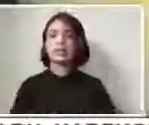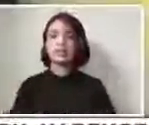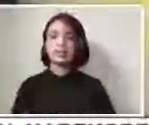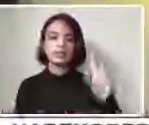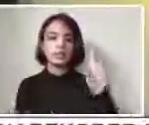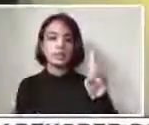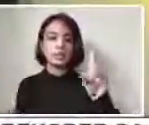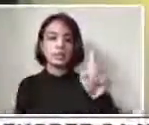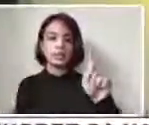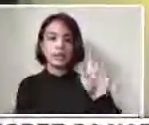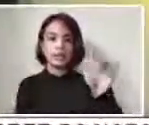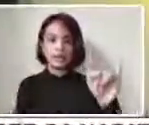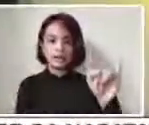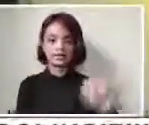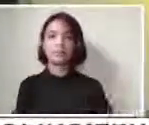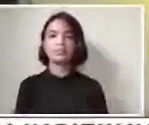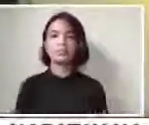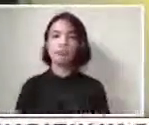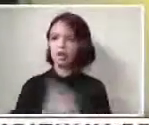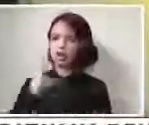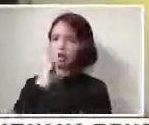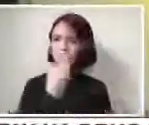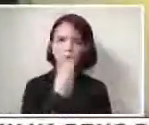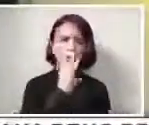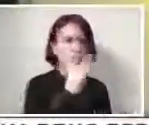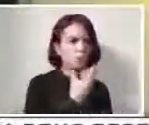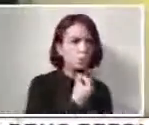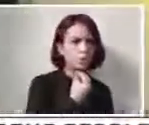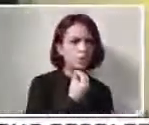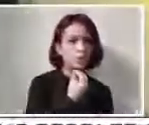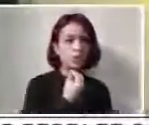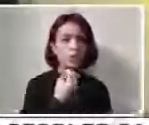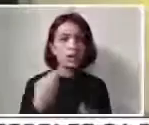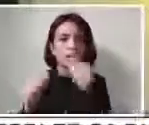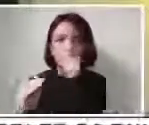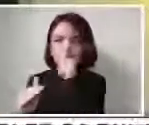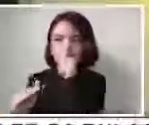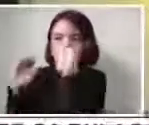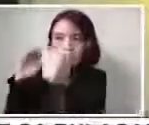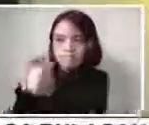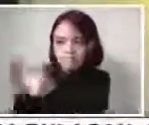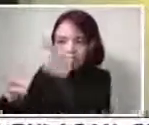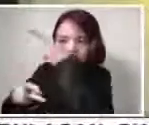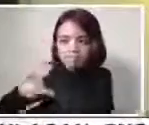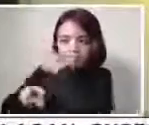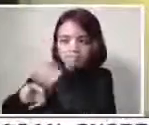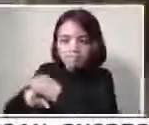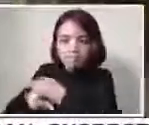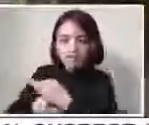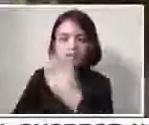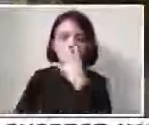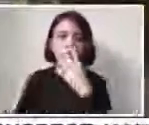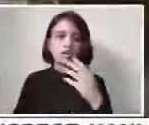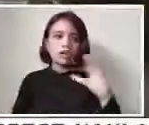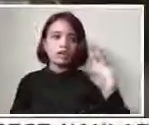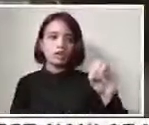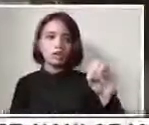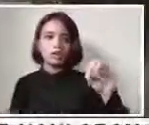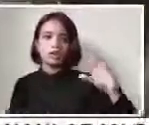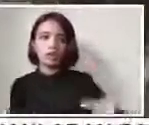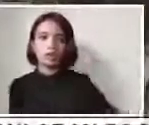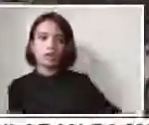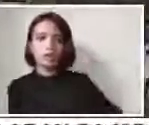Lumala pa ang kaso ng Delta variant naman sa bansang Australia. Partikular na ang nakapagtala ng maraming kaso ng Delta